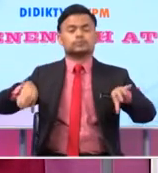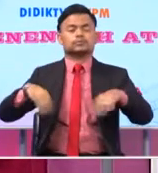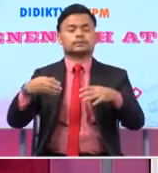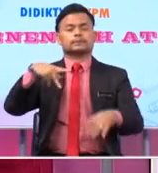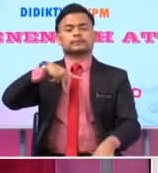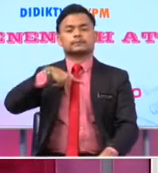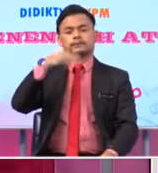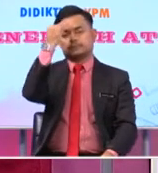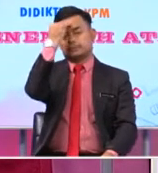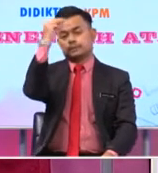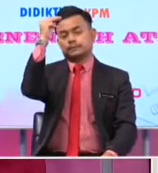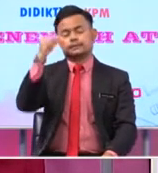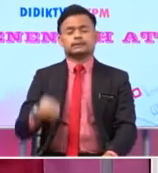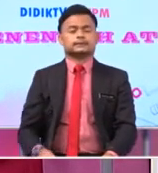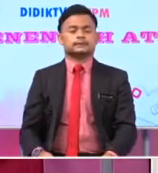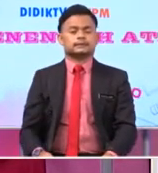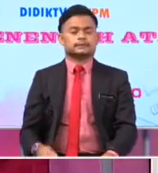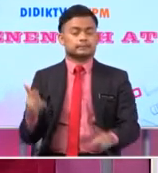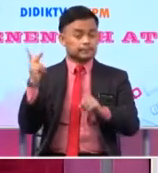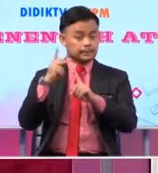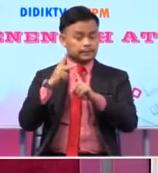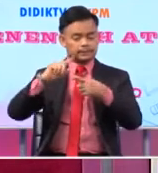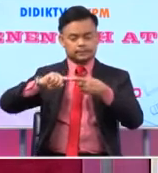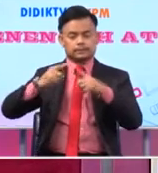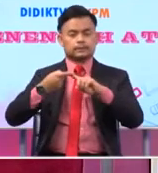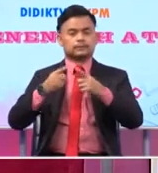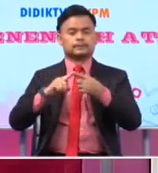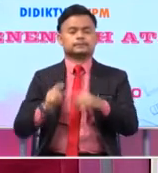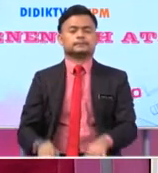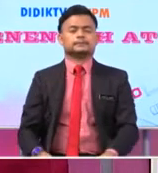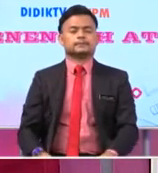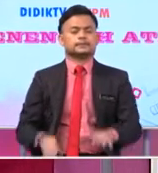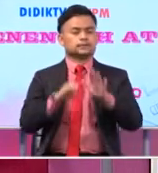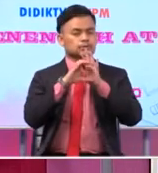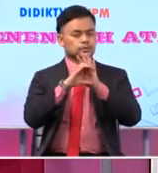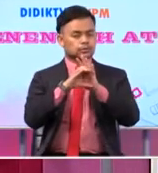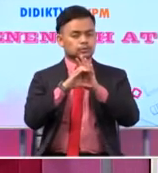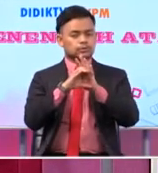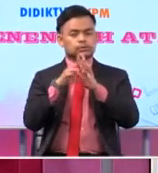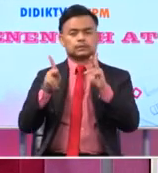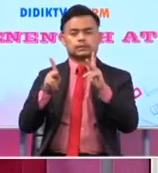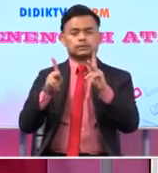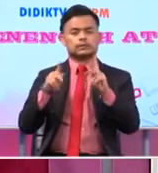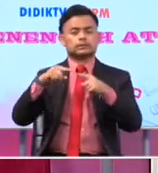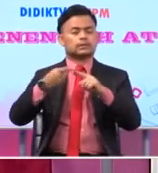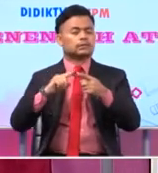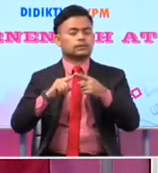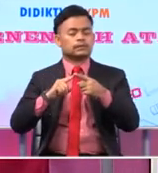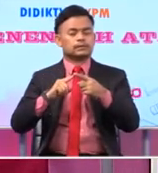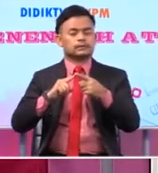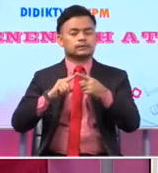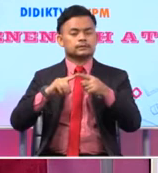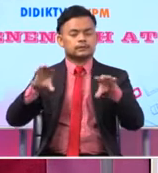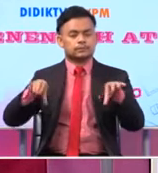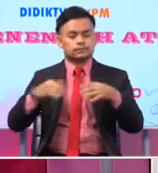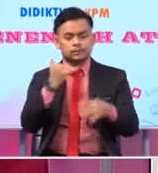dalam kepada Rakan sebaya Oke contohnya menegur kesalahan rangkaian dengan cara yang baik